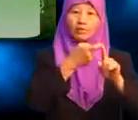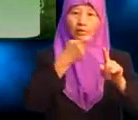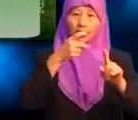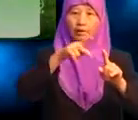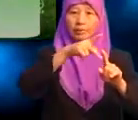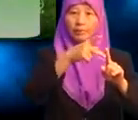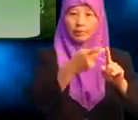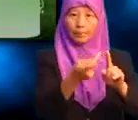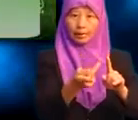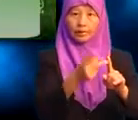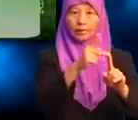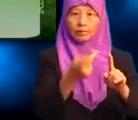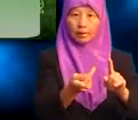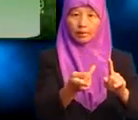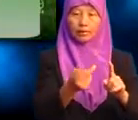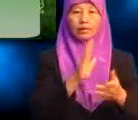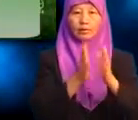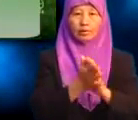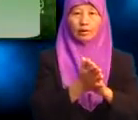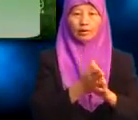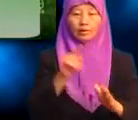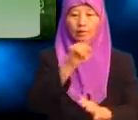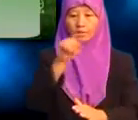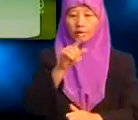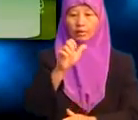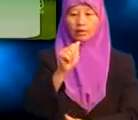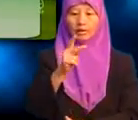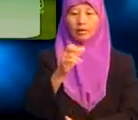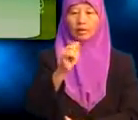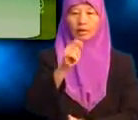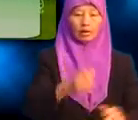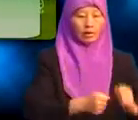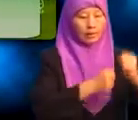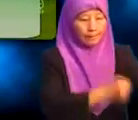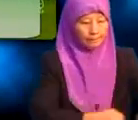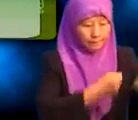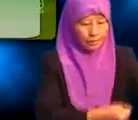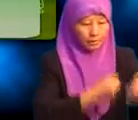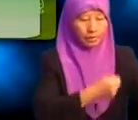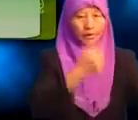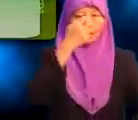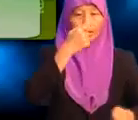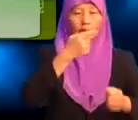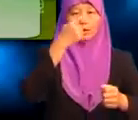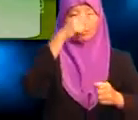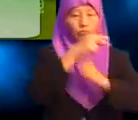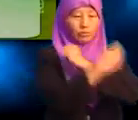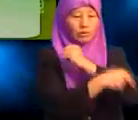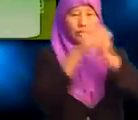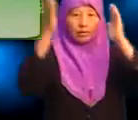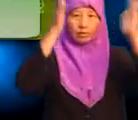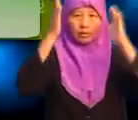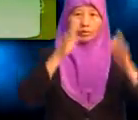padi. Maka, zakat pertanian yang sesuai dikeluarkan bagi negara Malaysia ialah zakat padi.